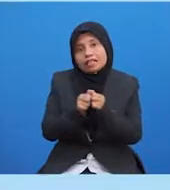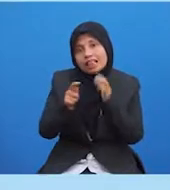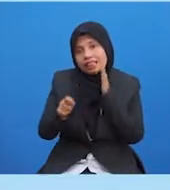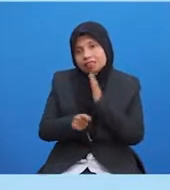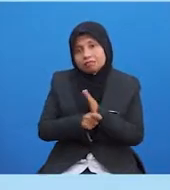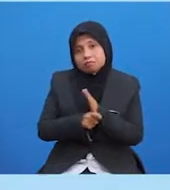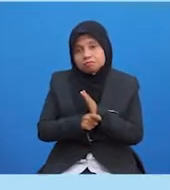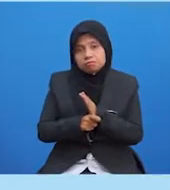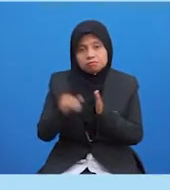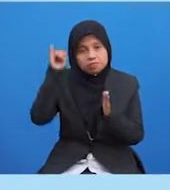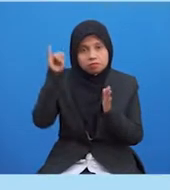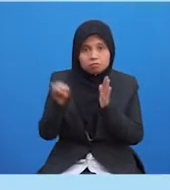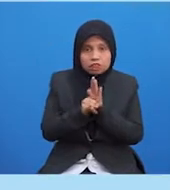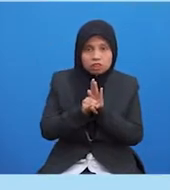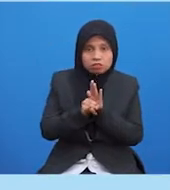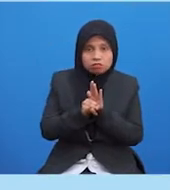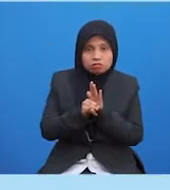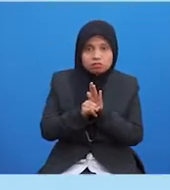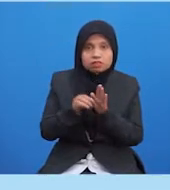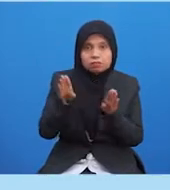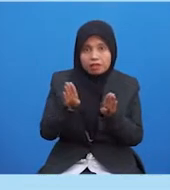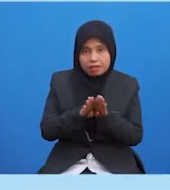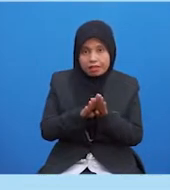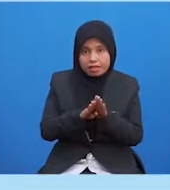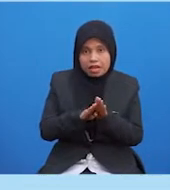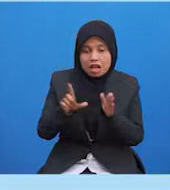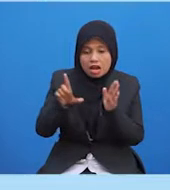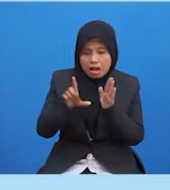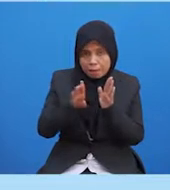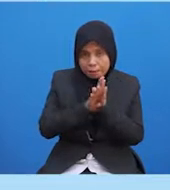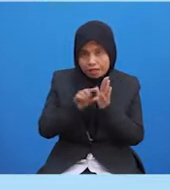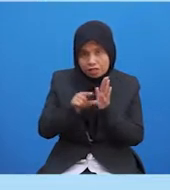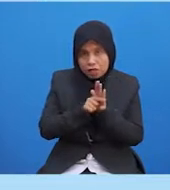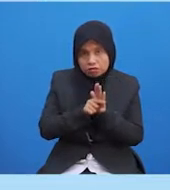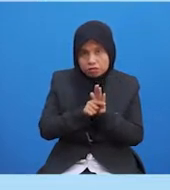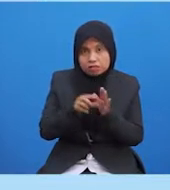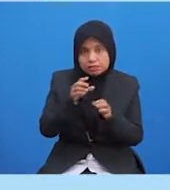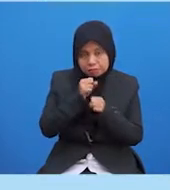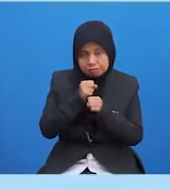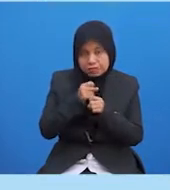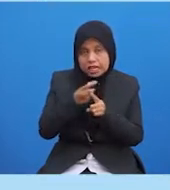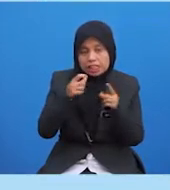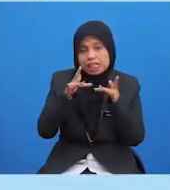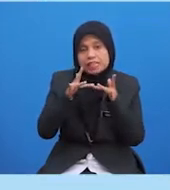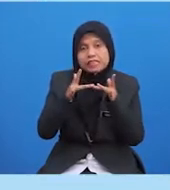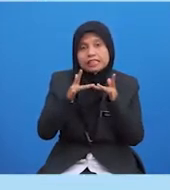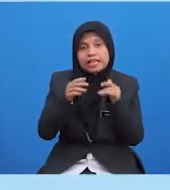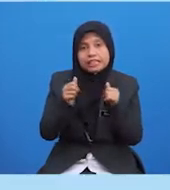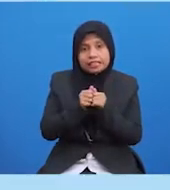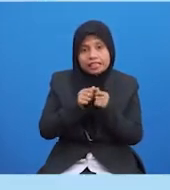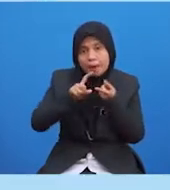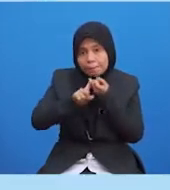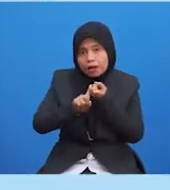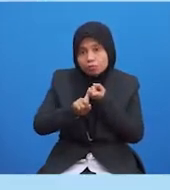menambah image sebagai latar belakang yang diperoleh dari sumber internet dengan